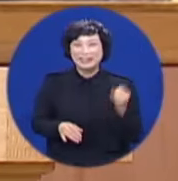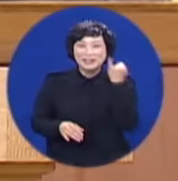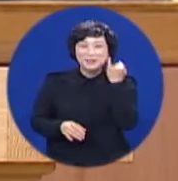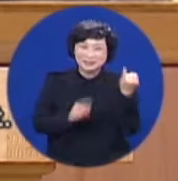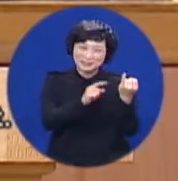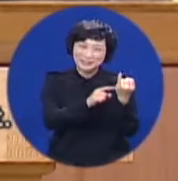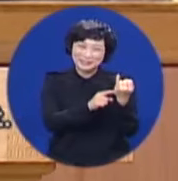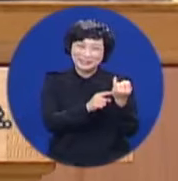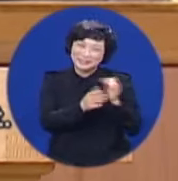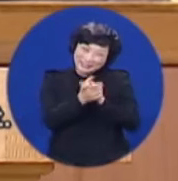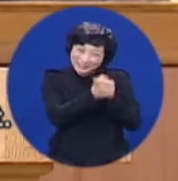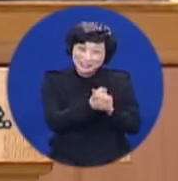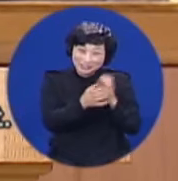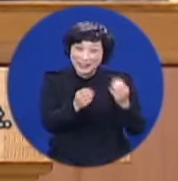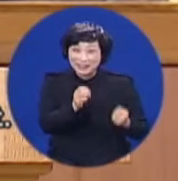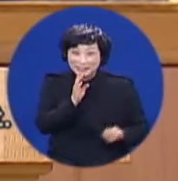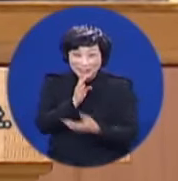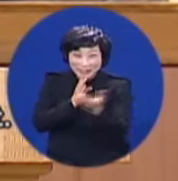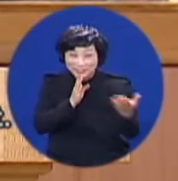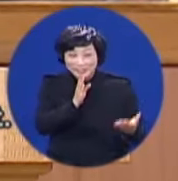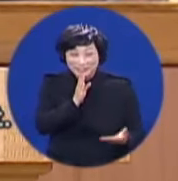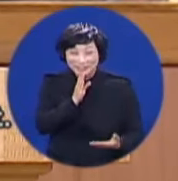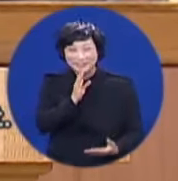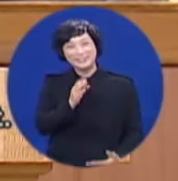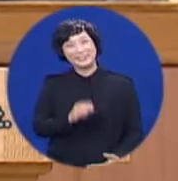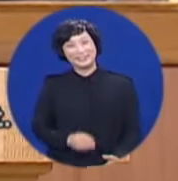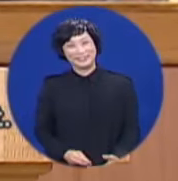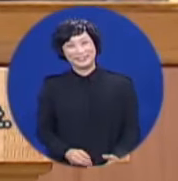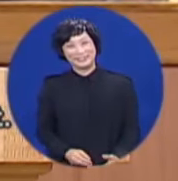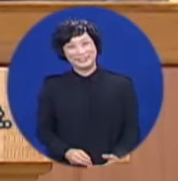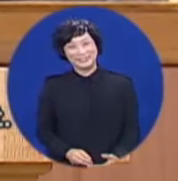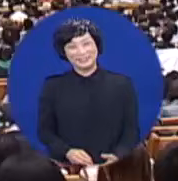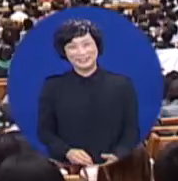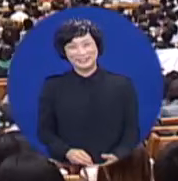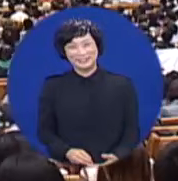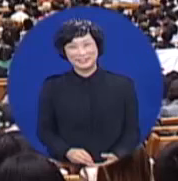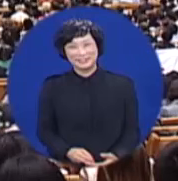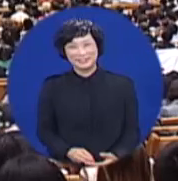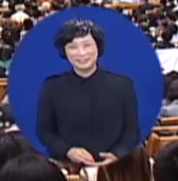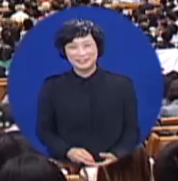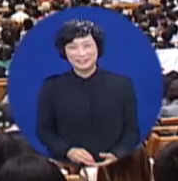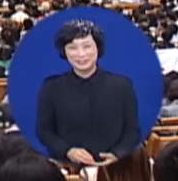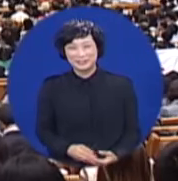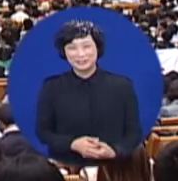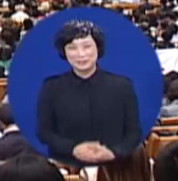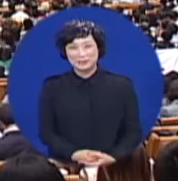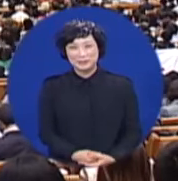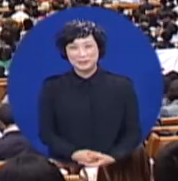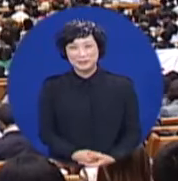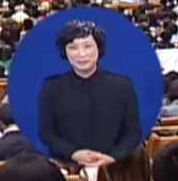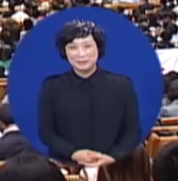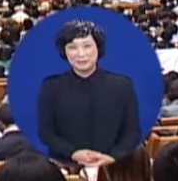쌀쌀맞아도 안 쌀쌀맞은 것 같아요. 이모는 이상스럽게 그걸 느껴져.